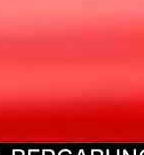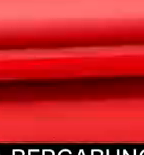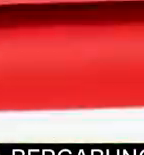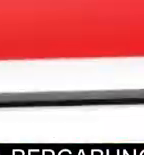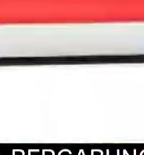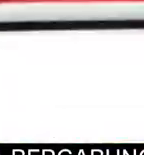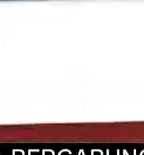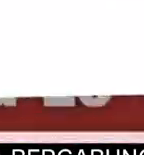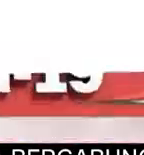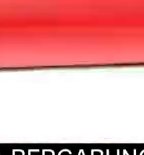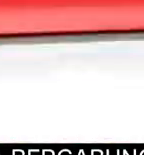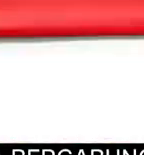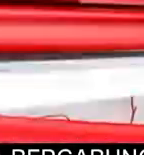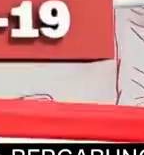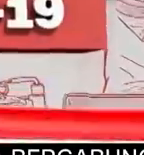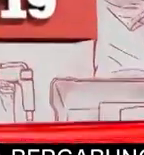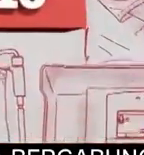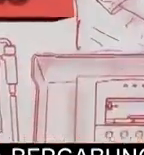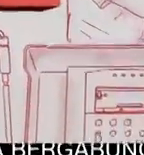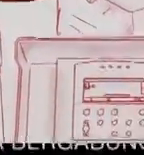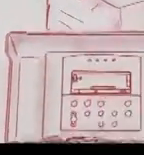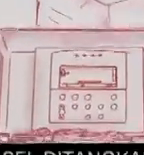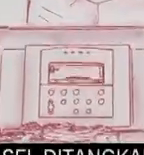in hai